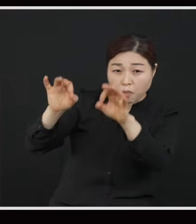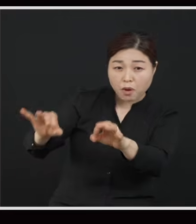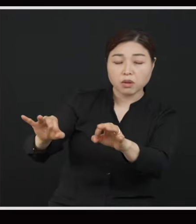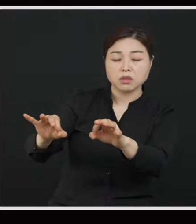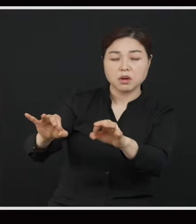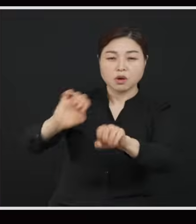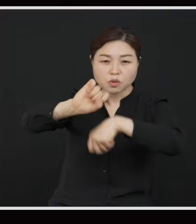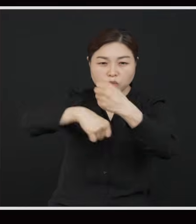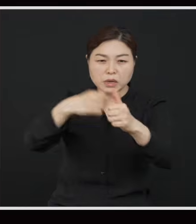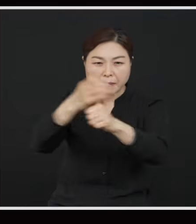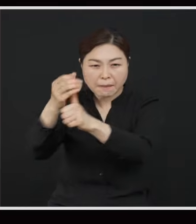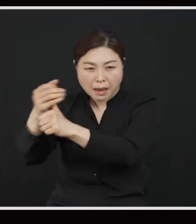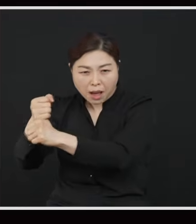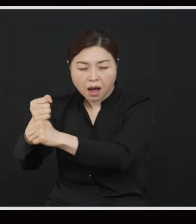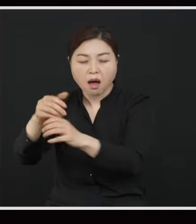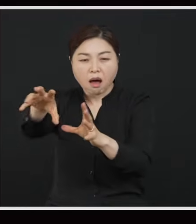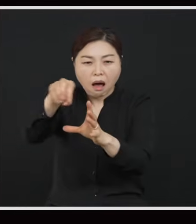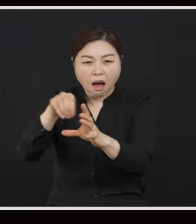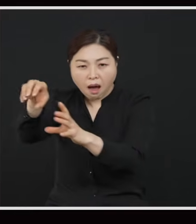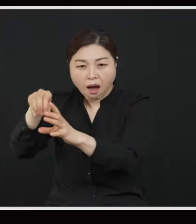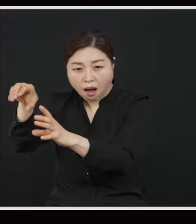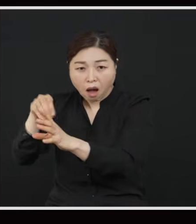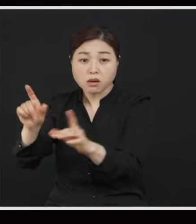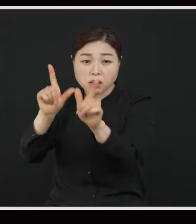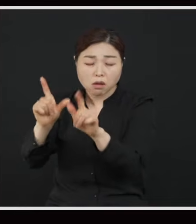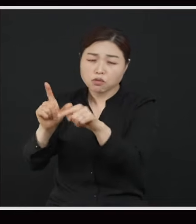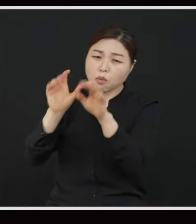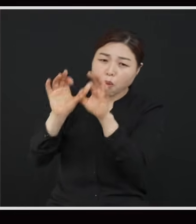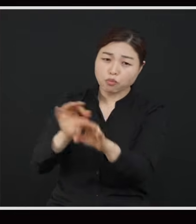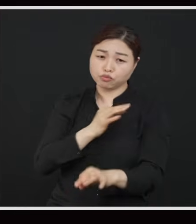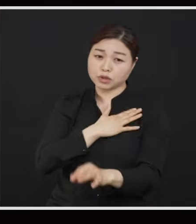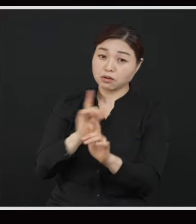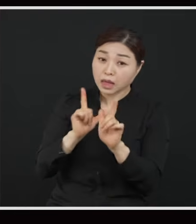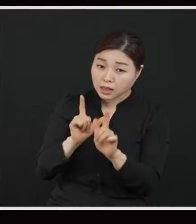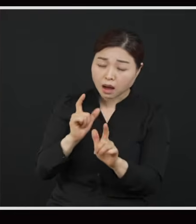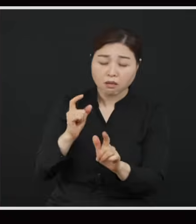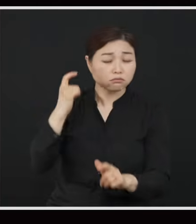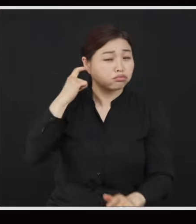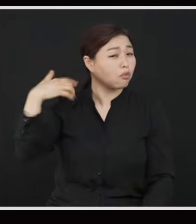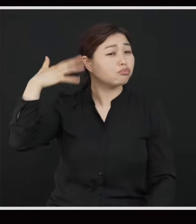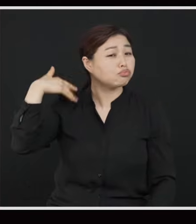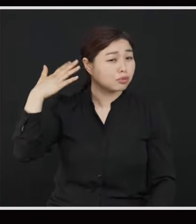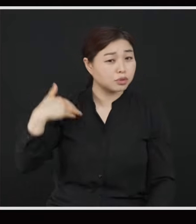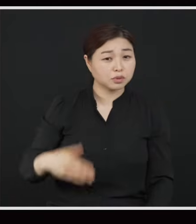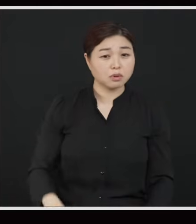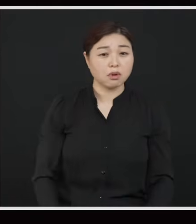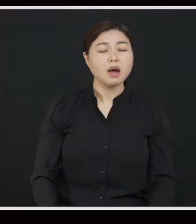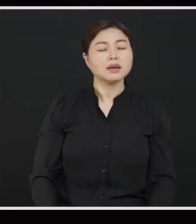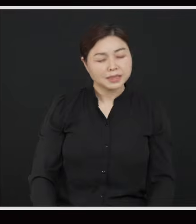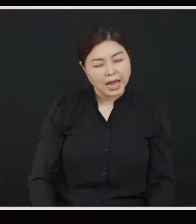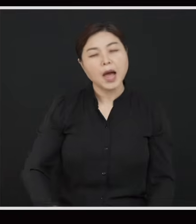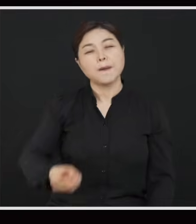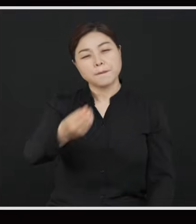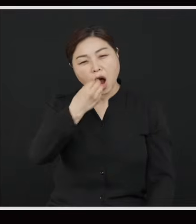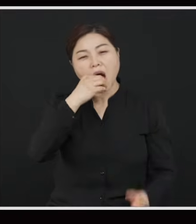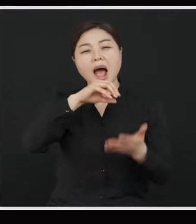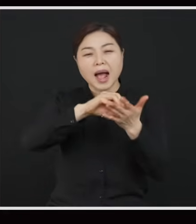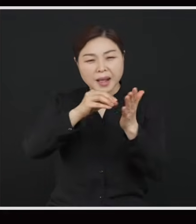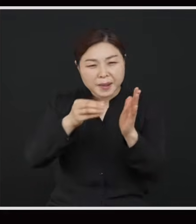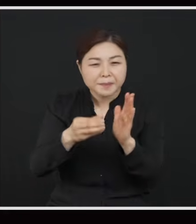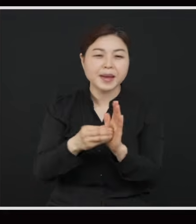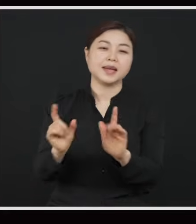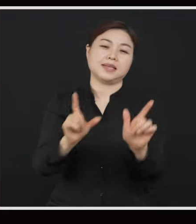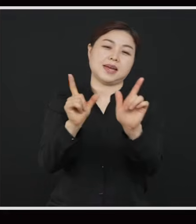사람들이 있죠. 그 사람들이 풍족하게 산다는 얘기는 못 듣죠, 저희가. 이게 그냥 먹고 살